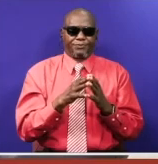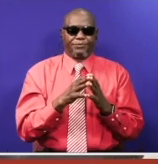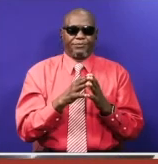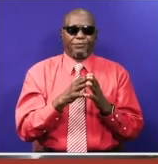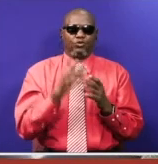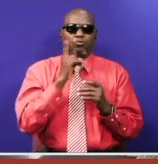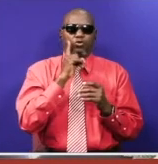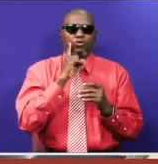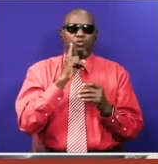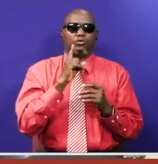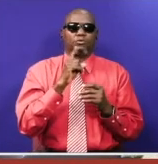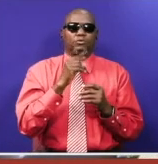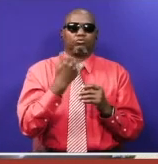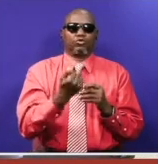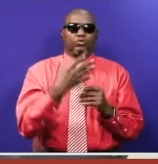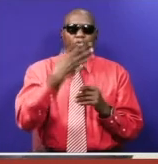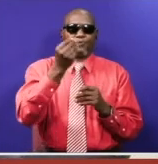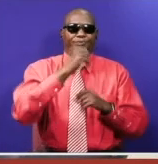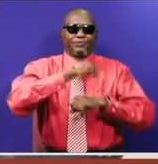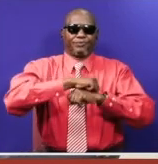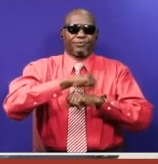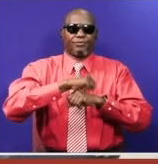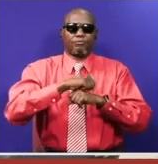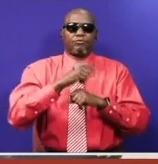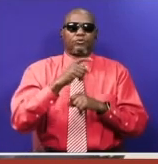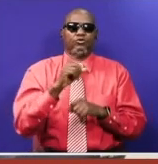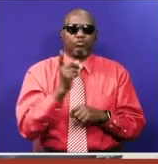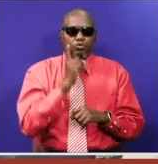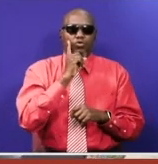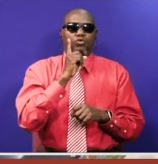mtoto anaenda shule, kesho anakaa nyumbani sababu ya vita.